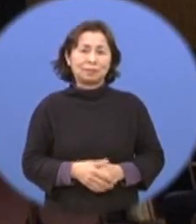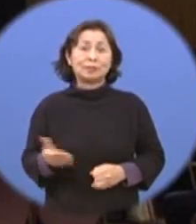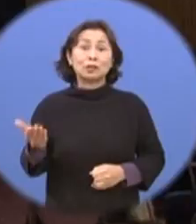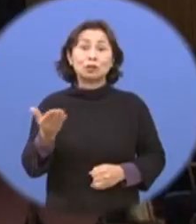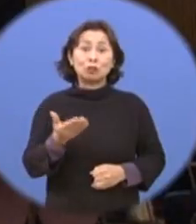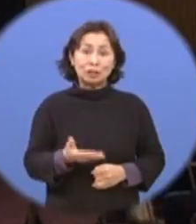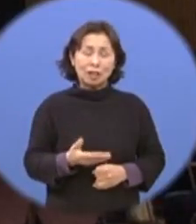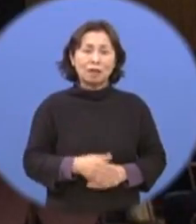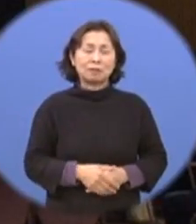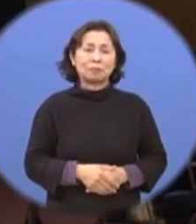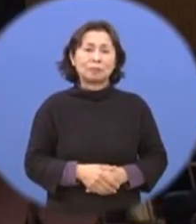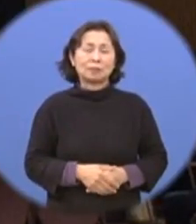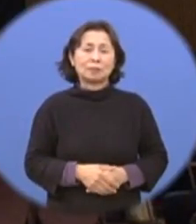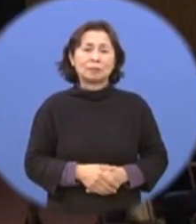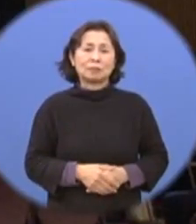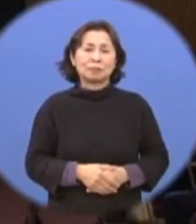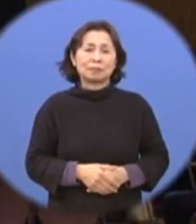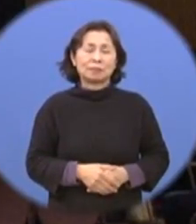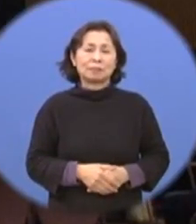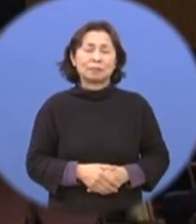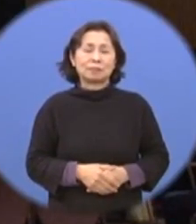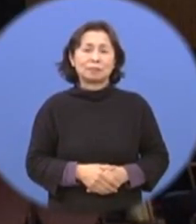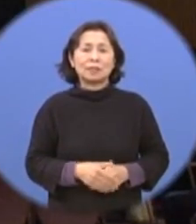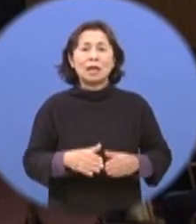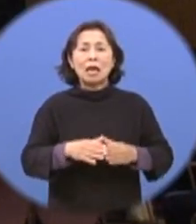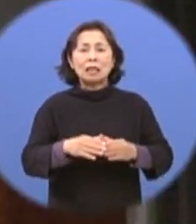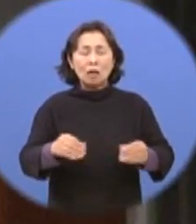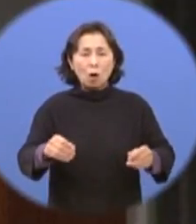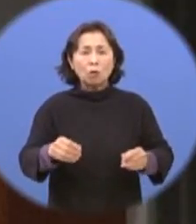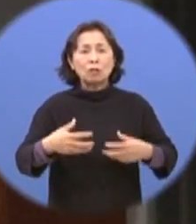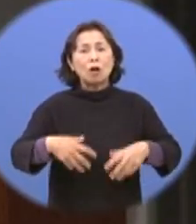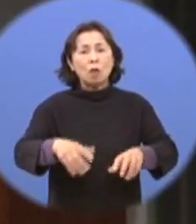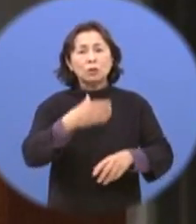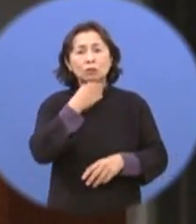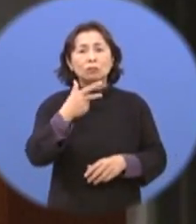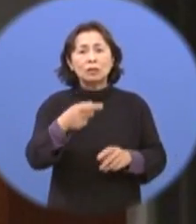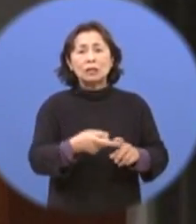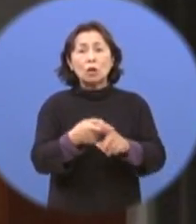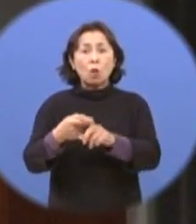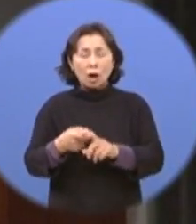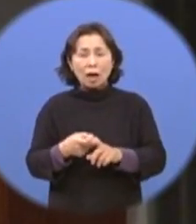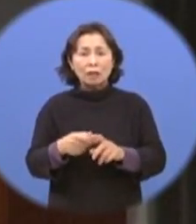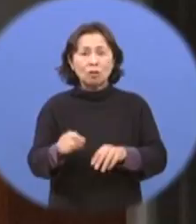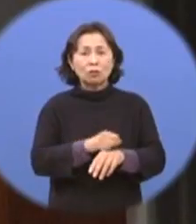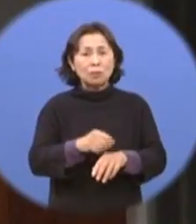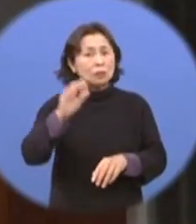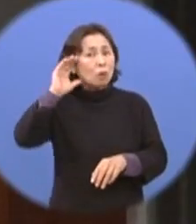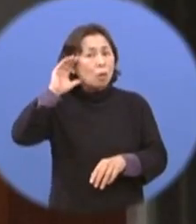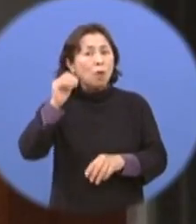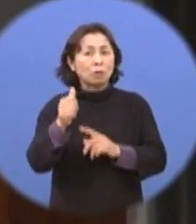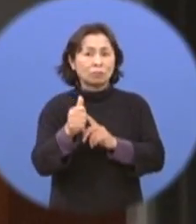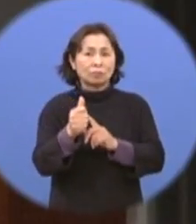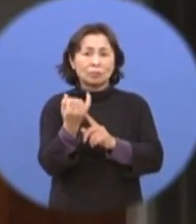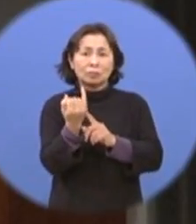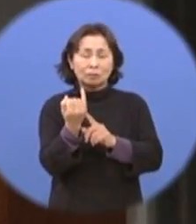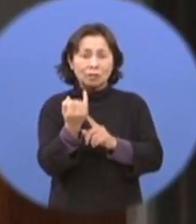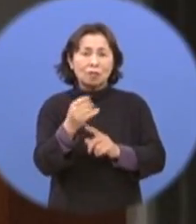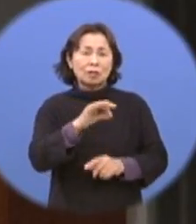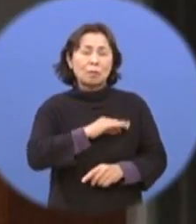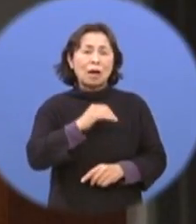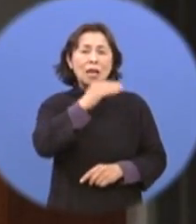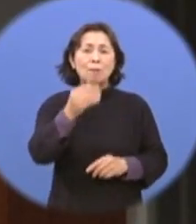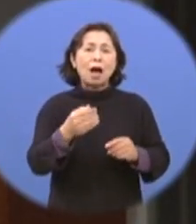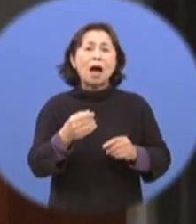続いて公益社団法人日本動物福祉協会特別顧問の山口千鶴子さんが同行